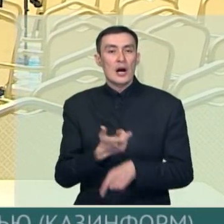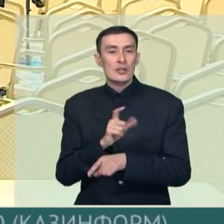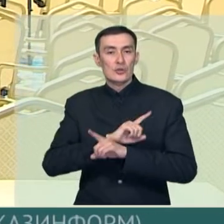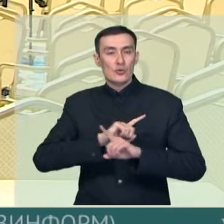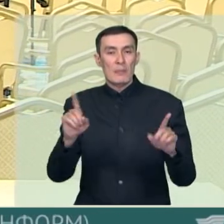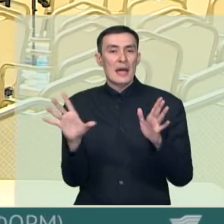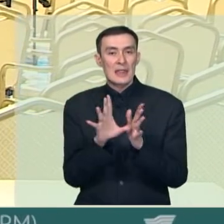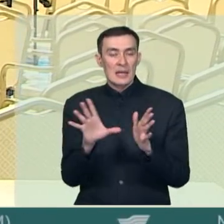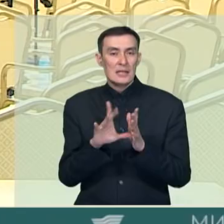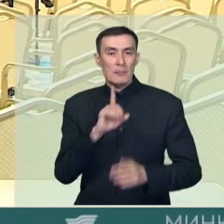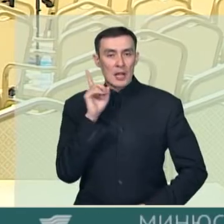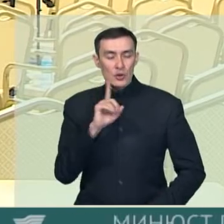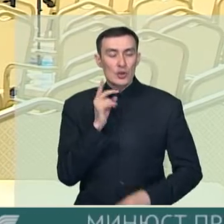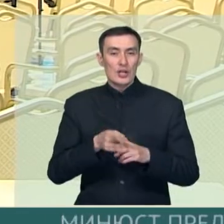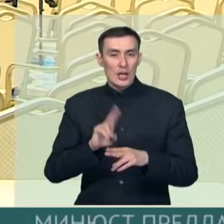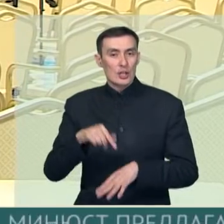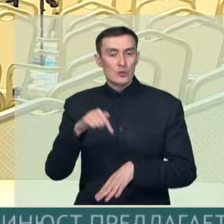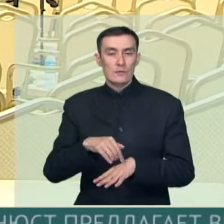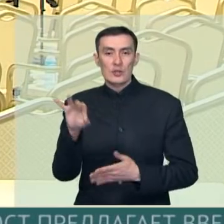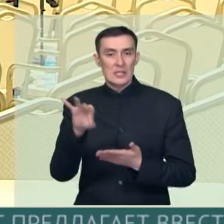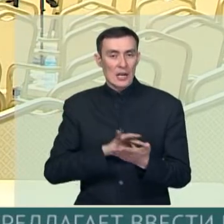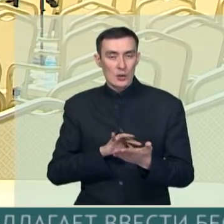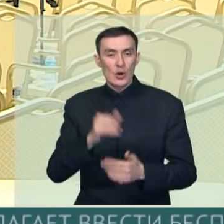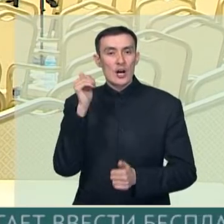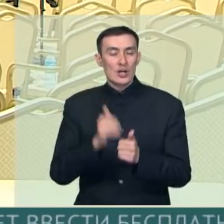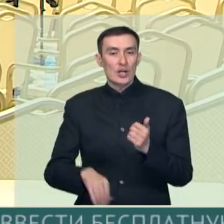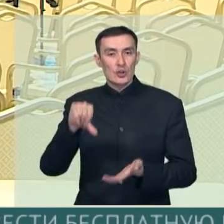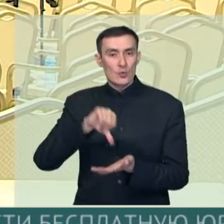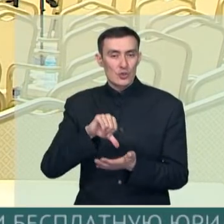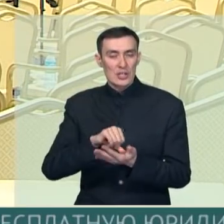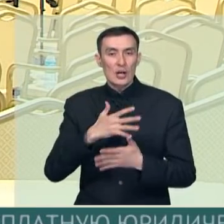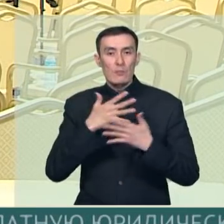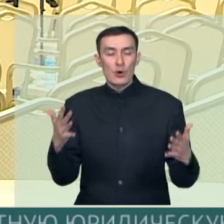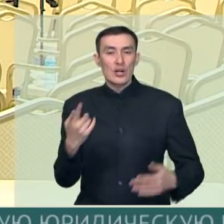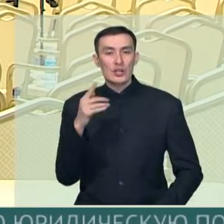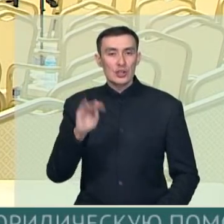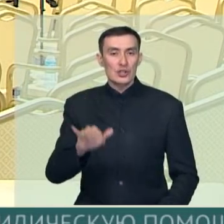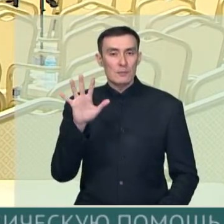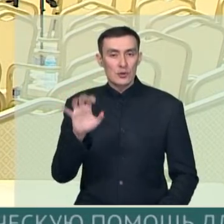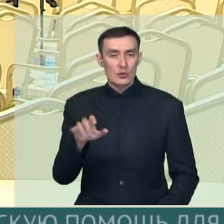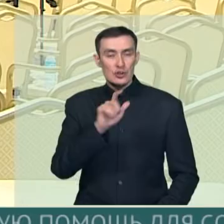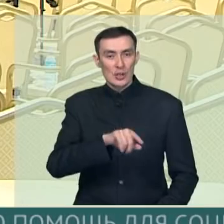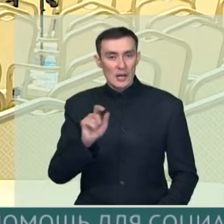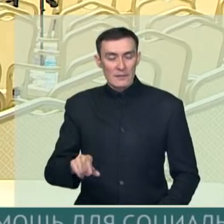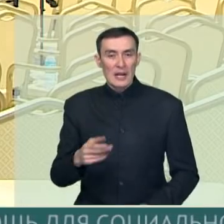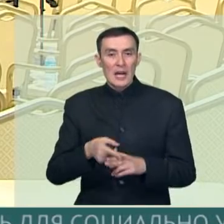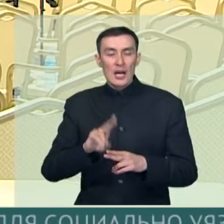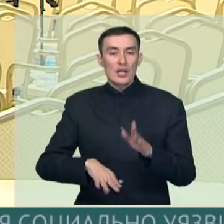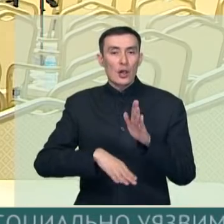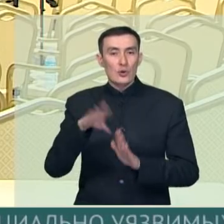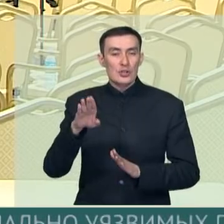особая энергетика. Это чувствуется сразу, ведь каждый участник, а их более 1500 человек, это